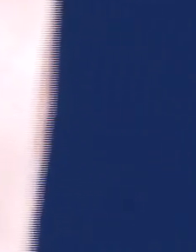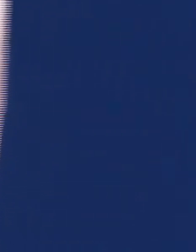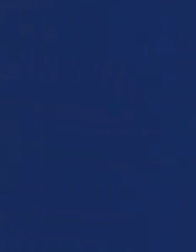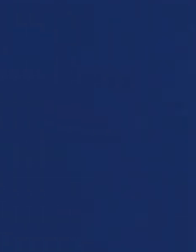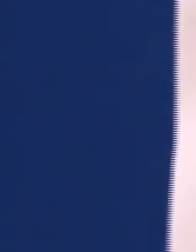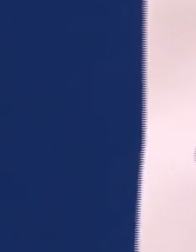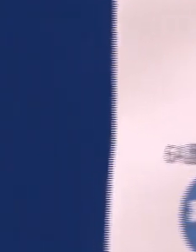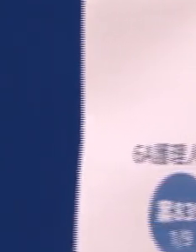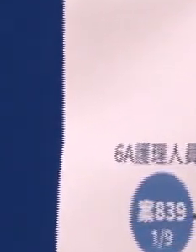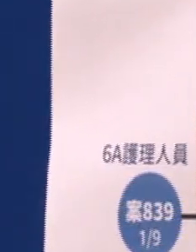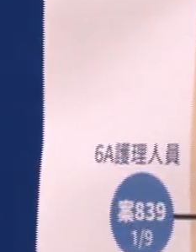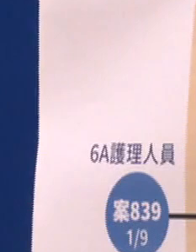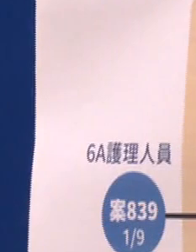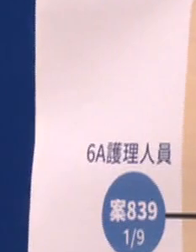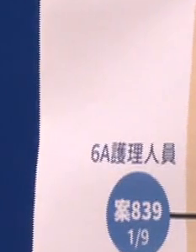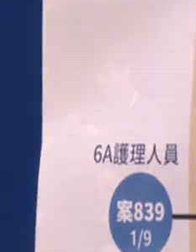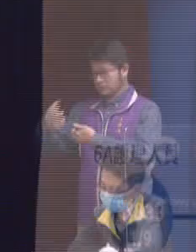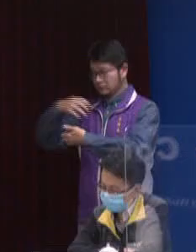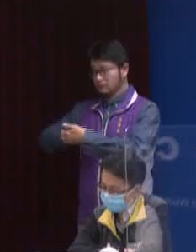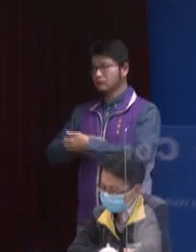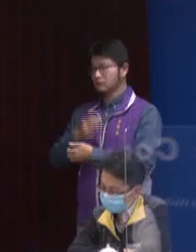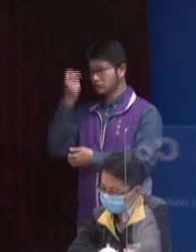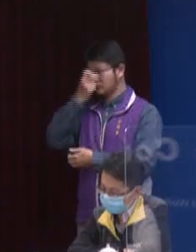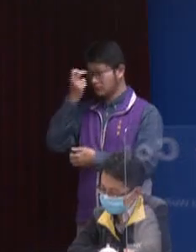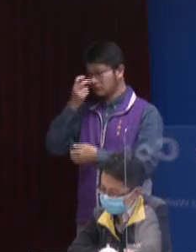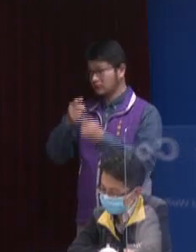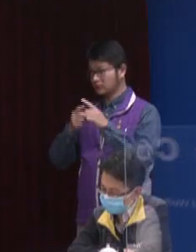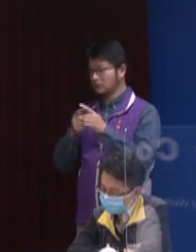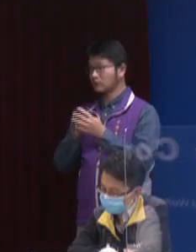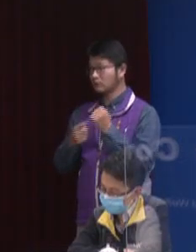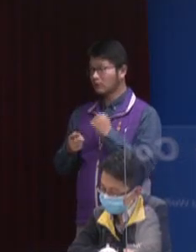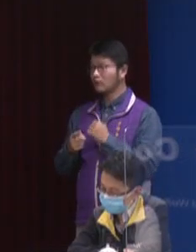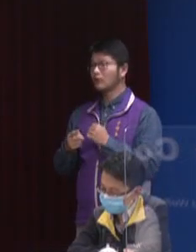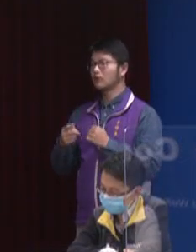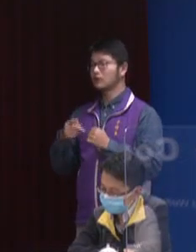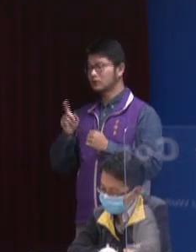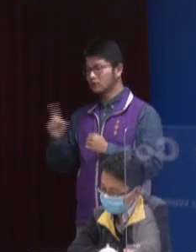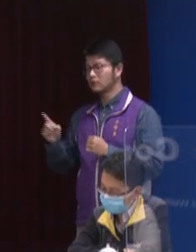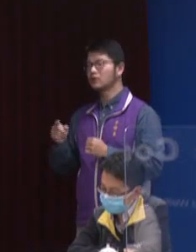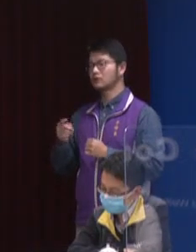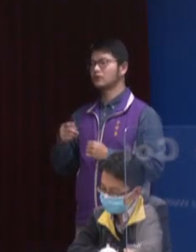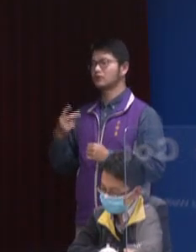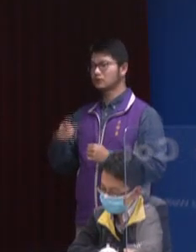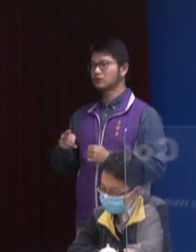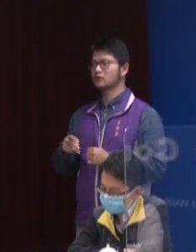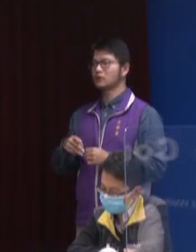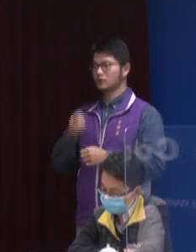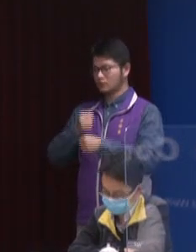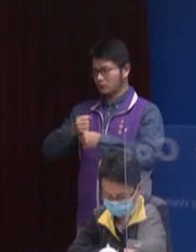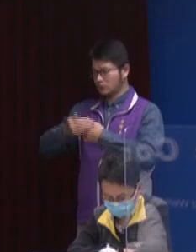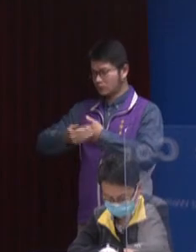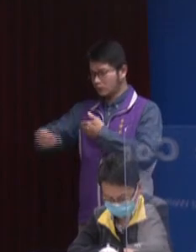力，目前没有足够证据。新唐人亚太电视林玉堂、黄燕玲，台湾台北报道。